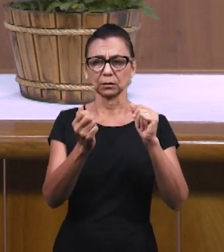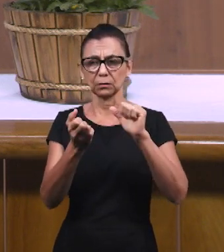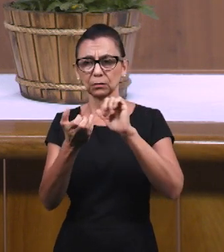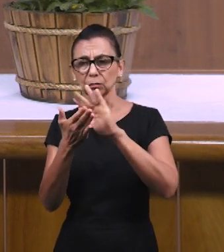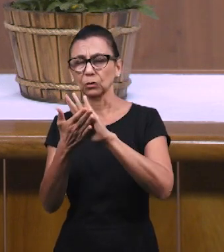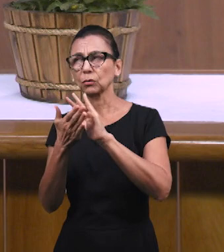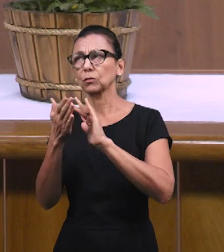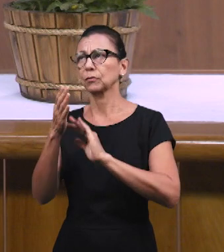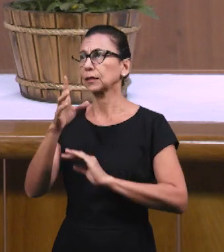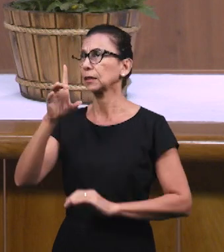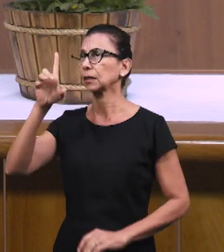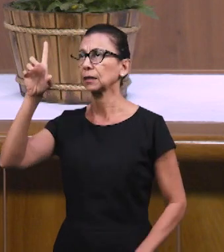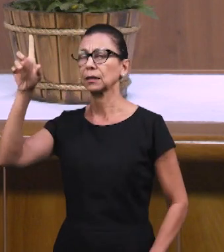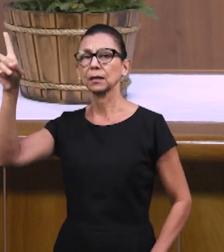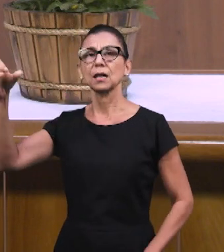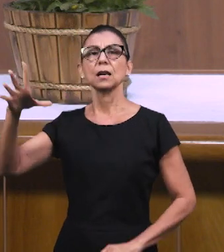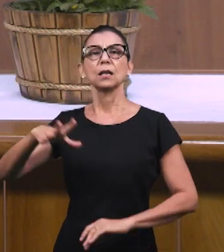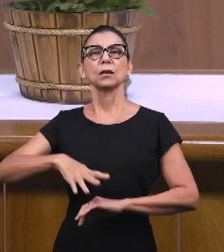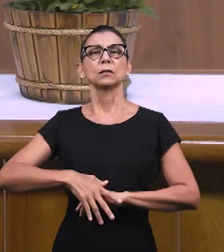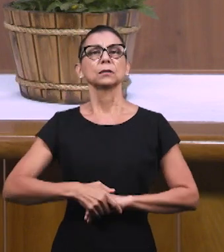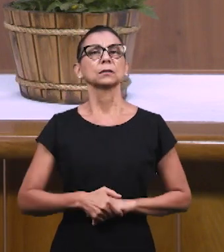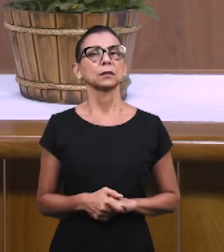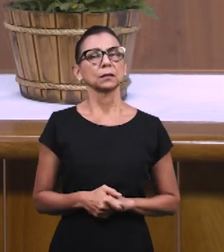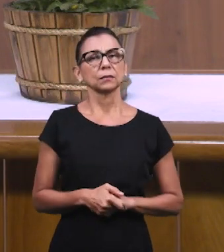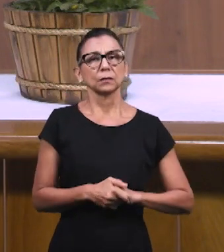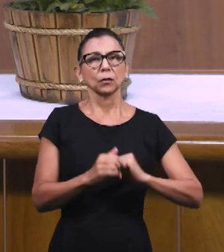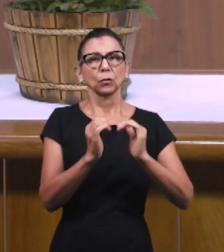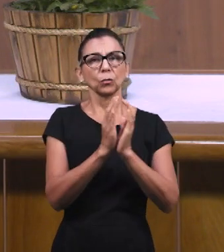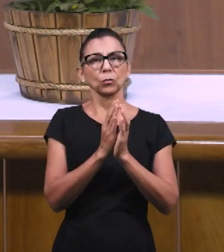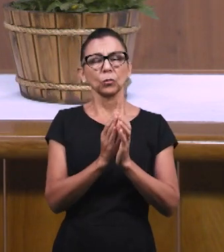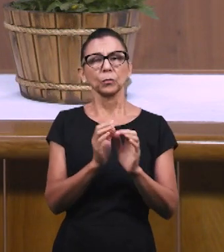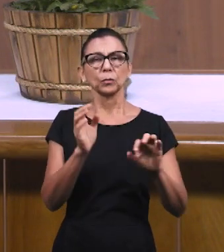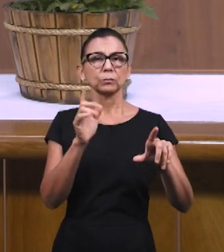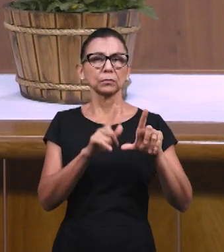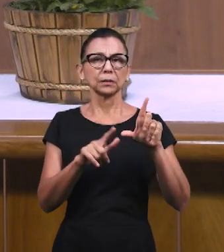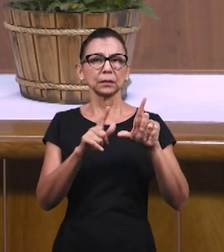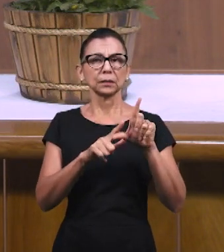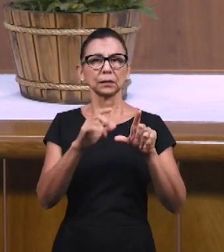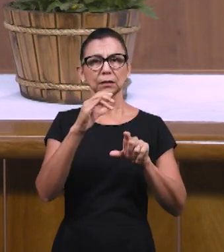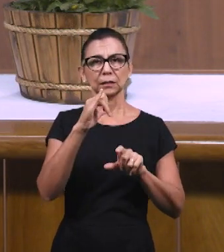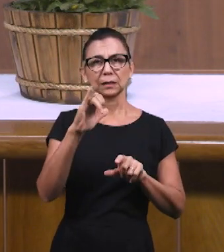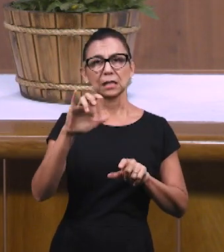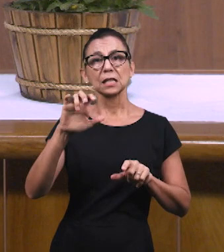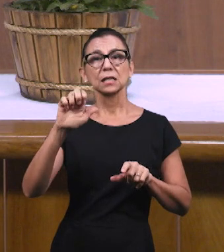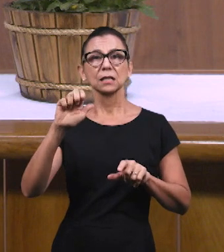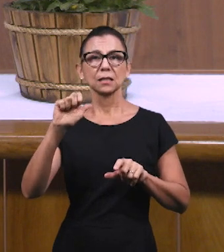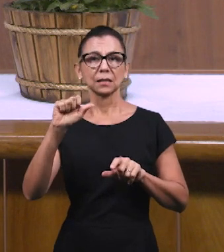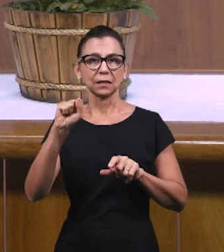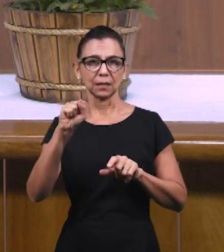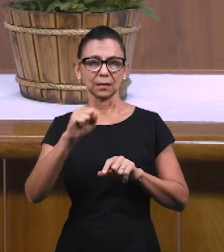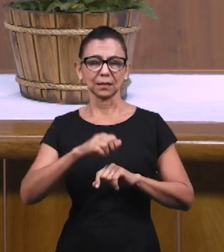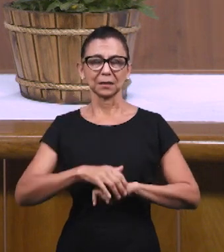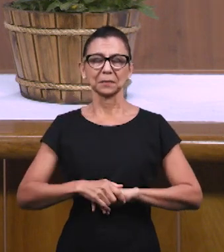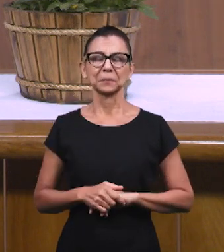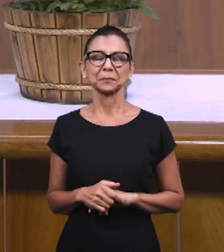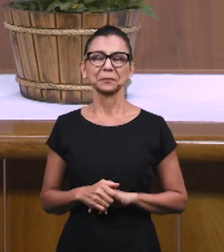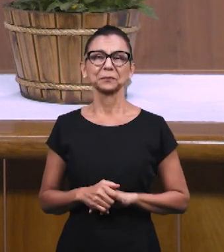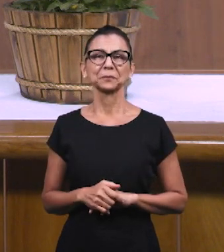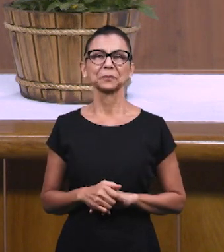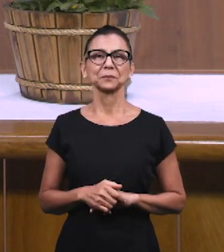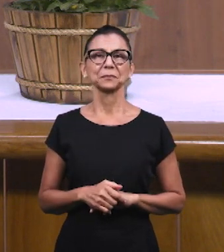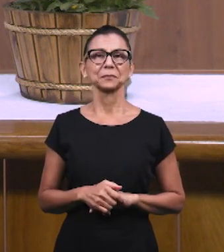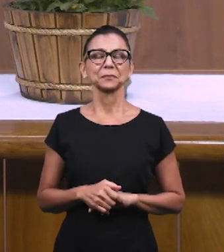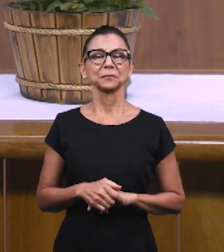du culte. Elle prie, elle chante des louanges au Seigneur. On parle des signes, donc l'enfant